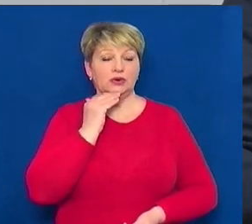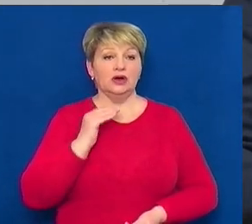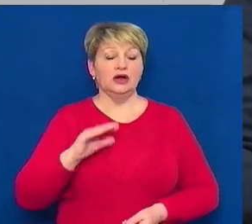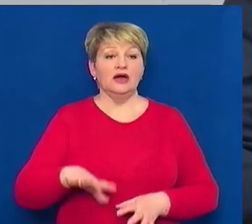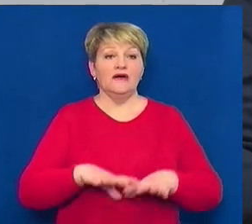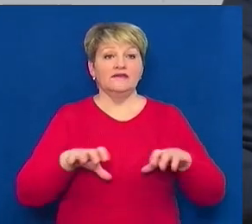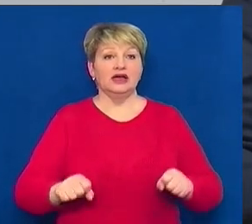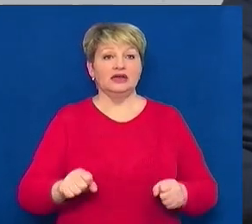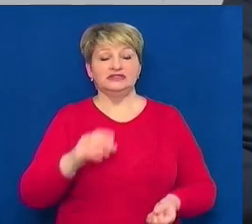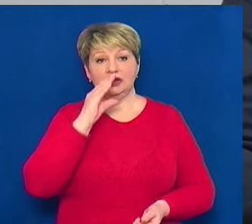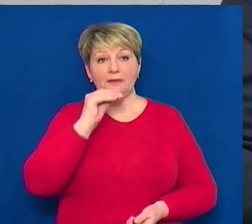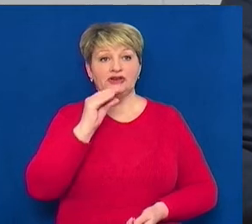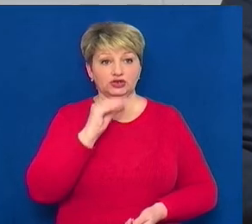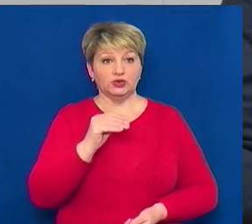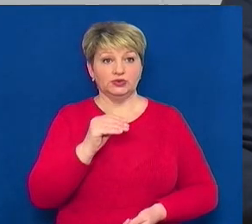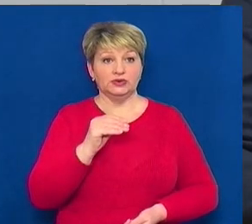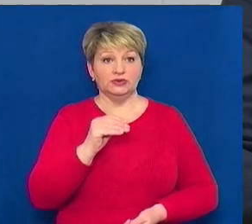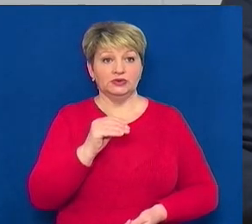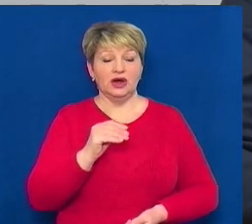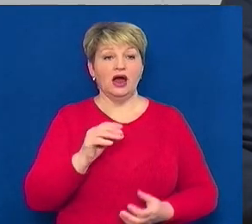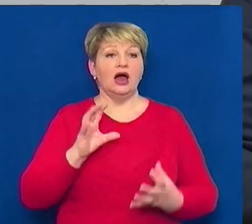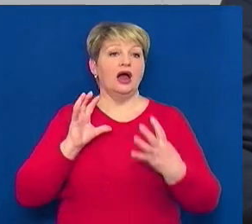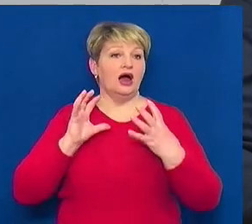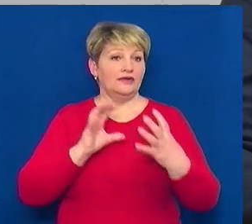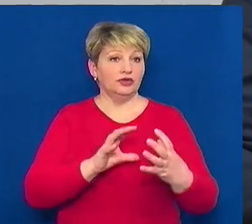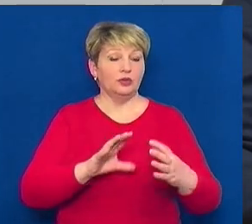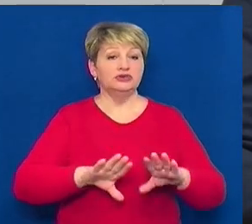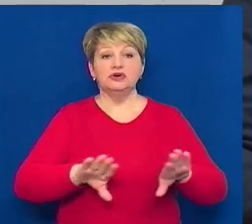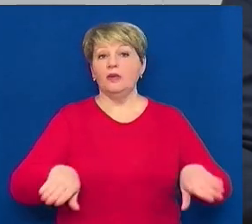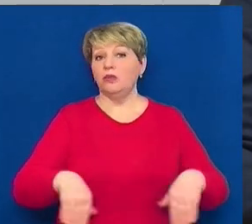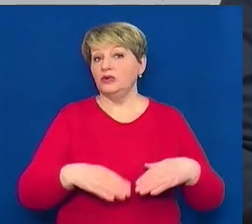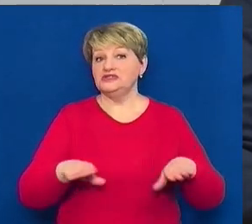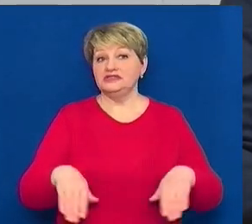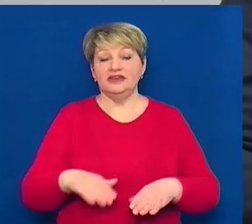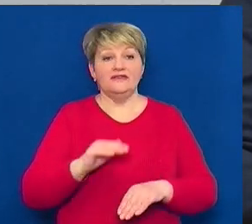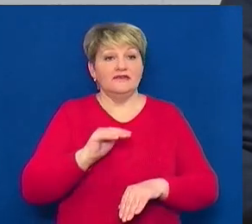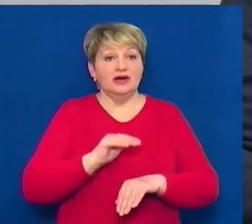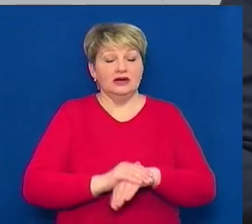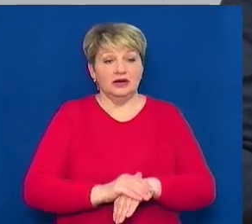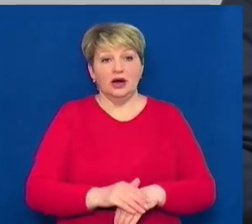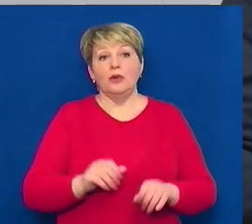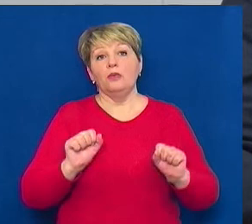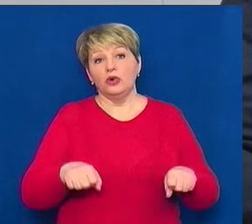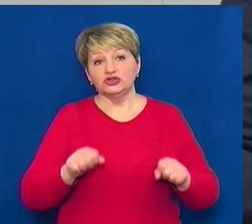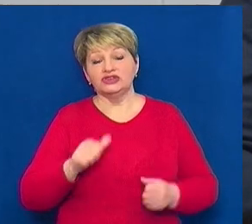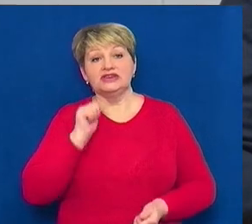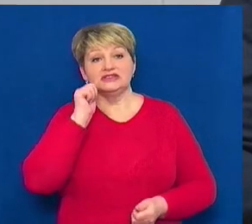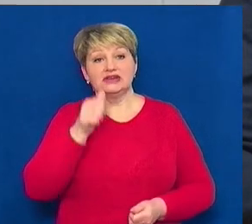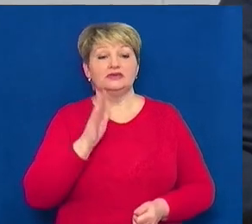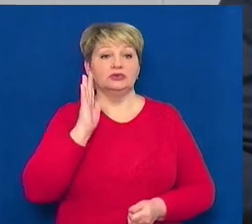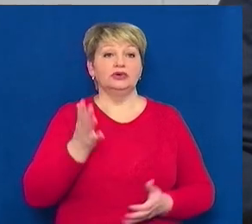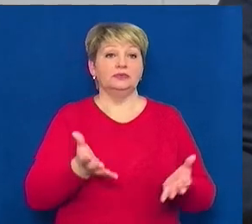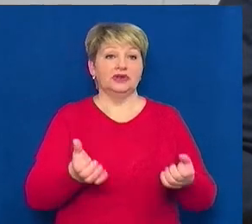власників маршрутів кажуть, що автобуси пусті фактично. І я думаю, що можливо і завтра буде приймати, треба